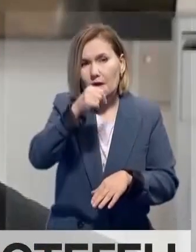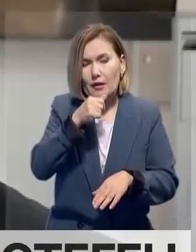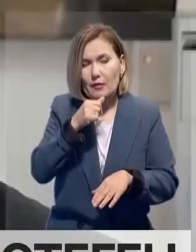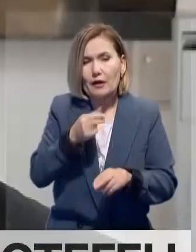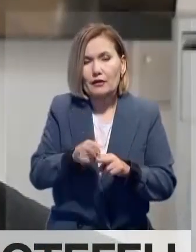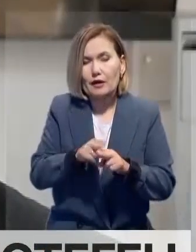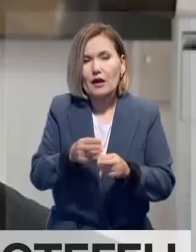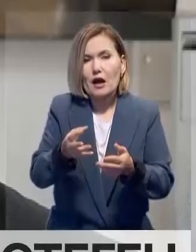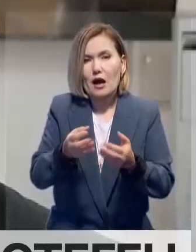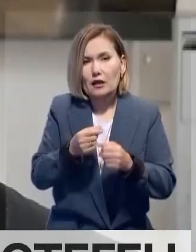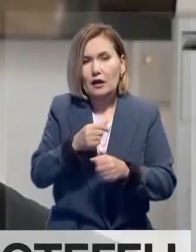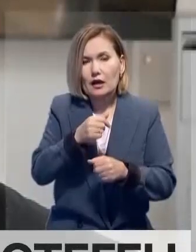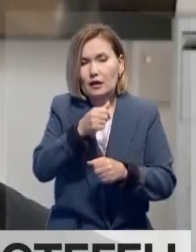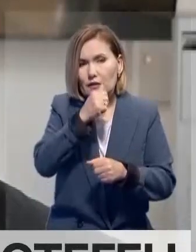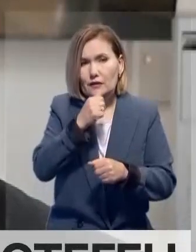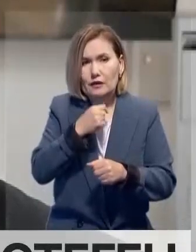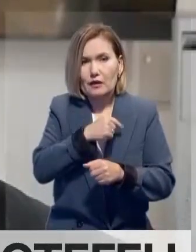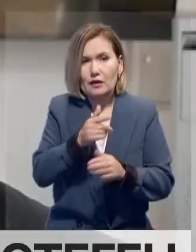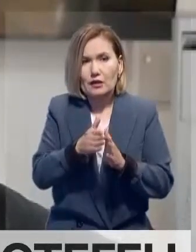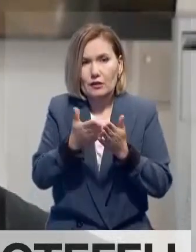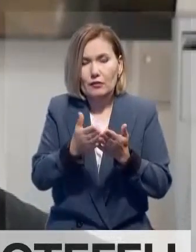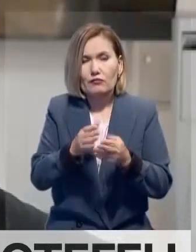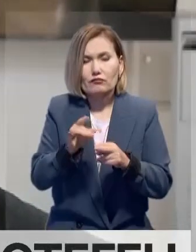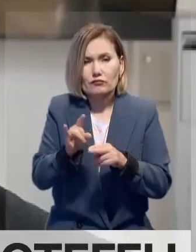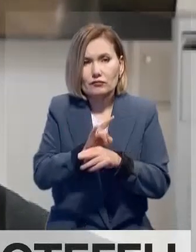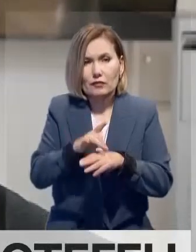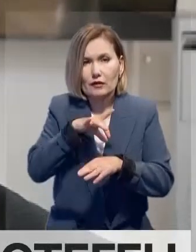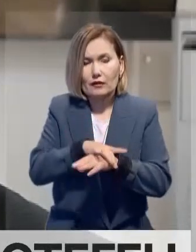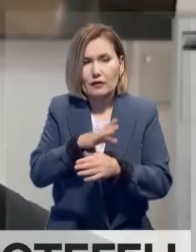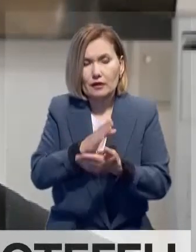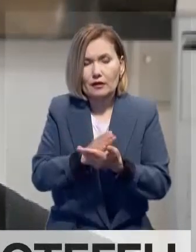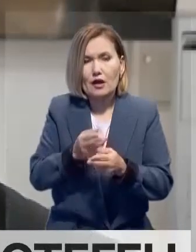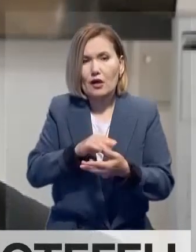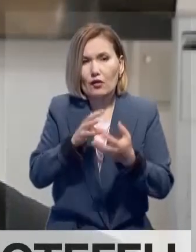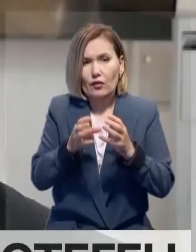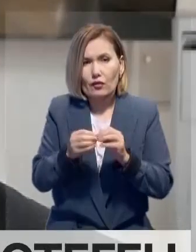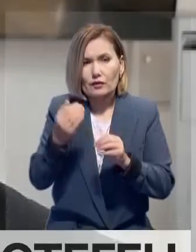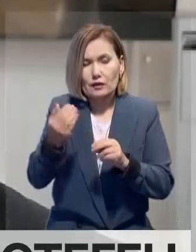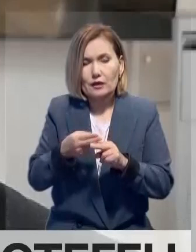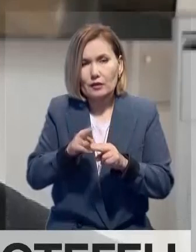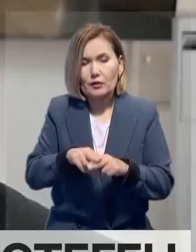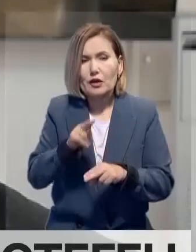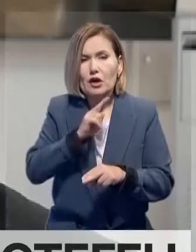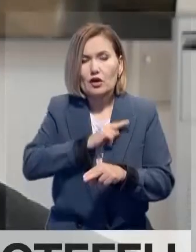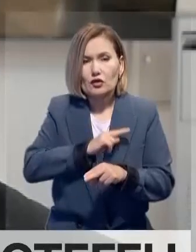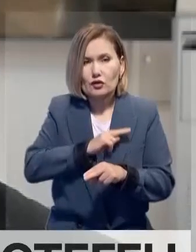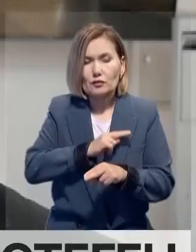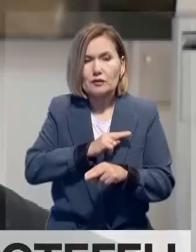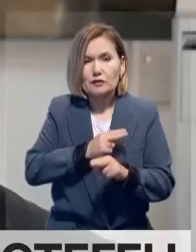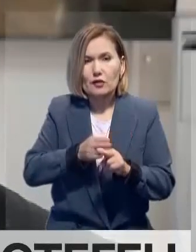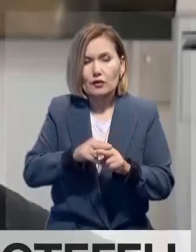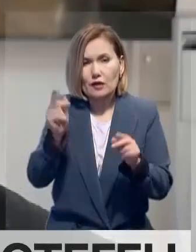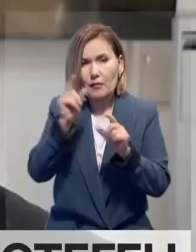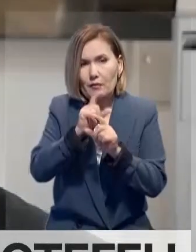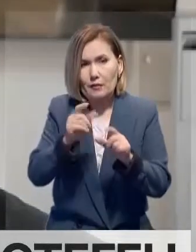дипломдар интернет ресурста көрінеді, яғни тексеріледі. Ал қалғандарын енді жұмысқа қабылдау кезінде жұмысқа қабылдаушы мекемелер